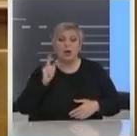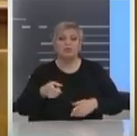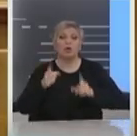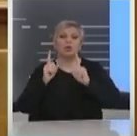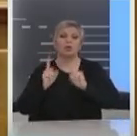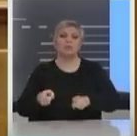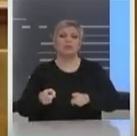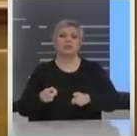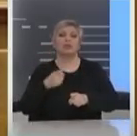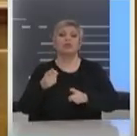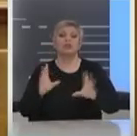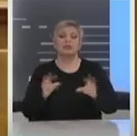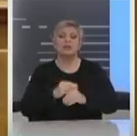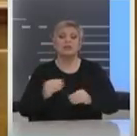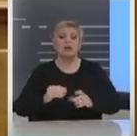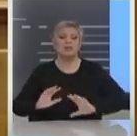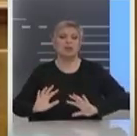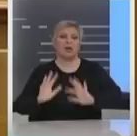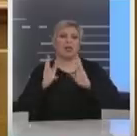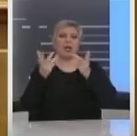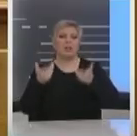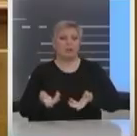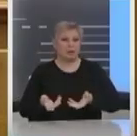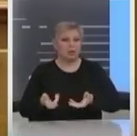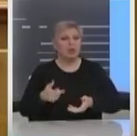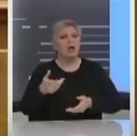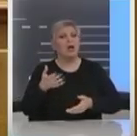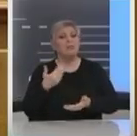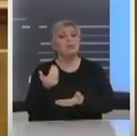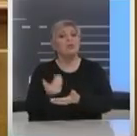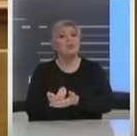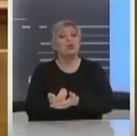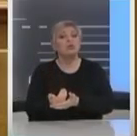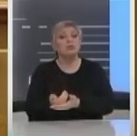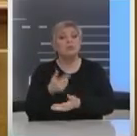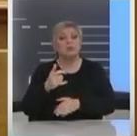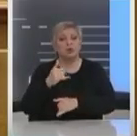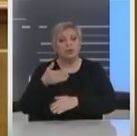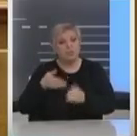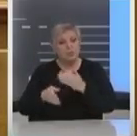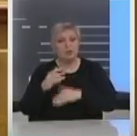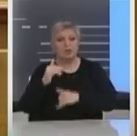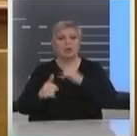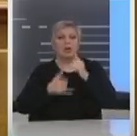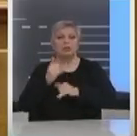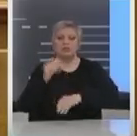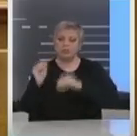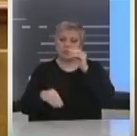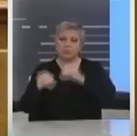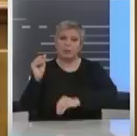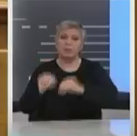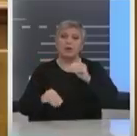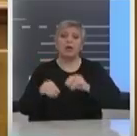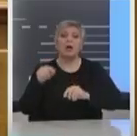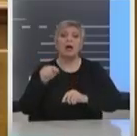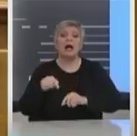μεγάλες επιχειρήσεις την διεξαγωγή ηλεκτρονικής ψηφοφορίας για την κήρυξη απεργίας και ναι, τη λήψη της απόφασης με